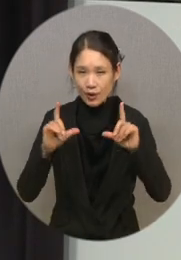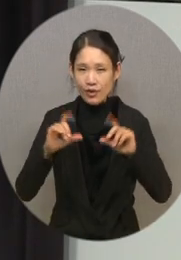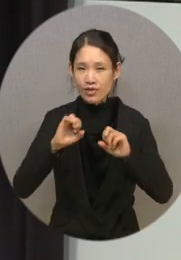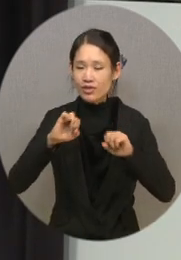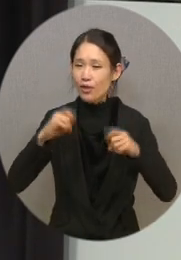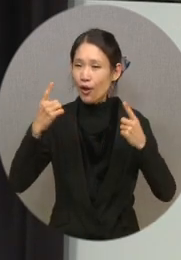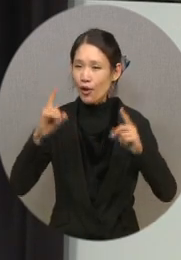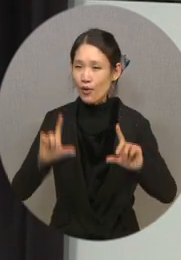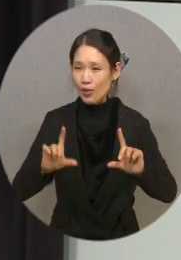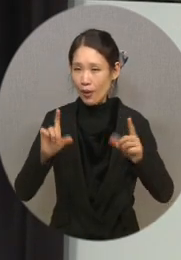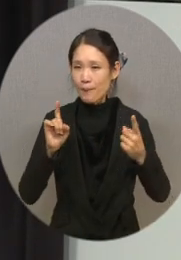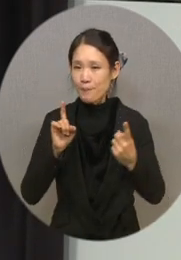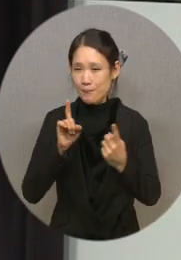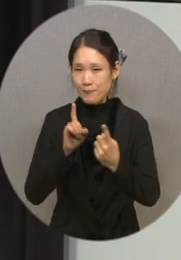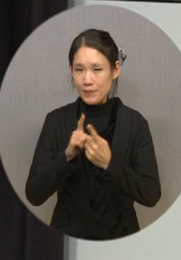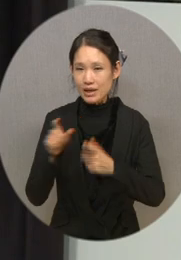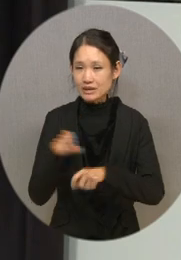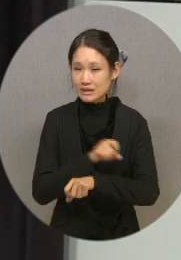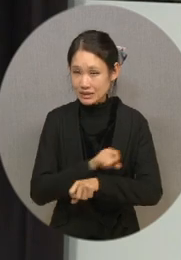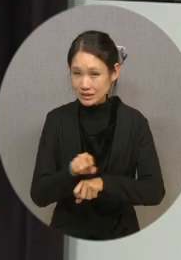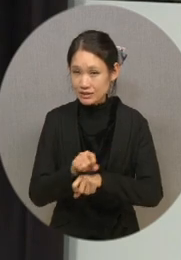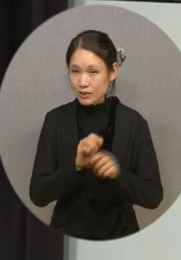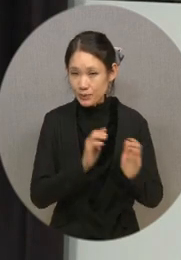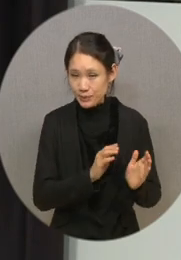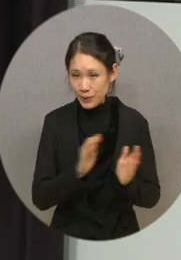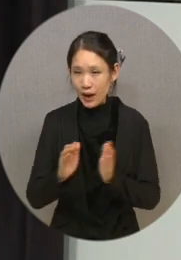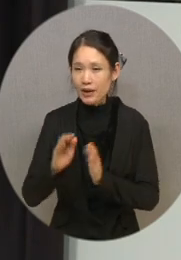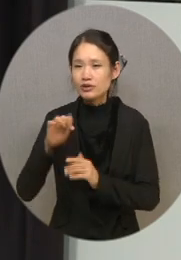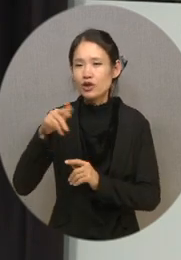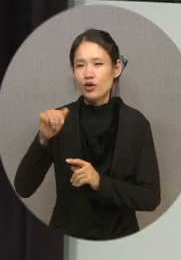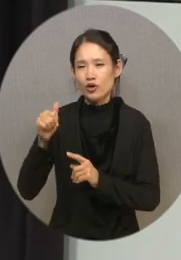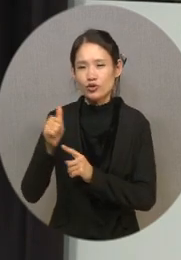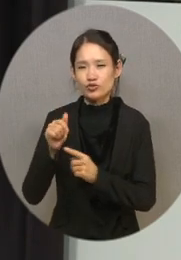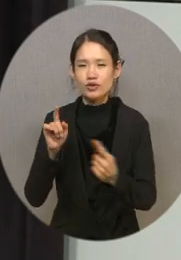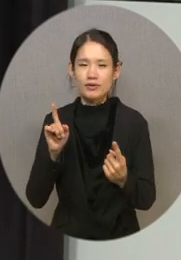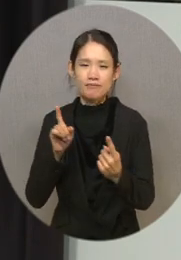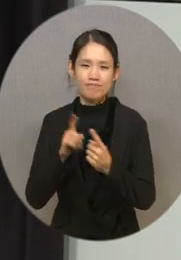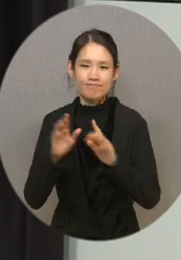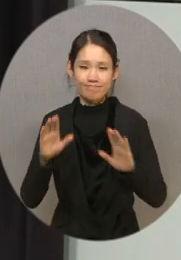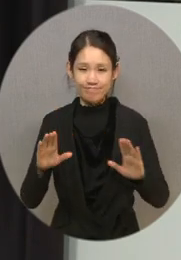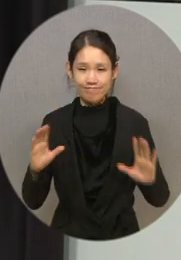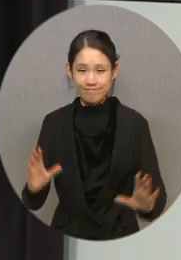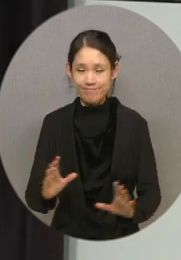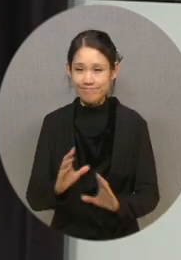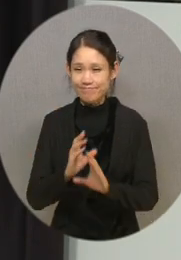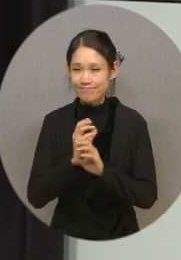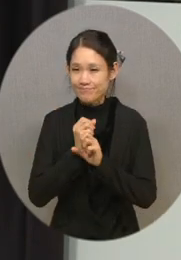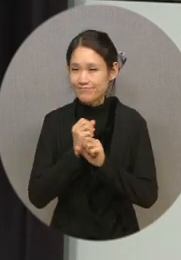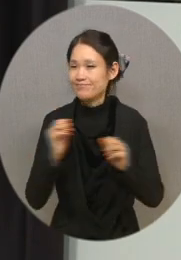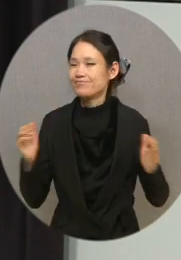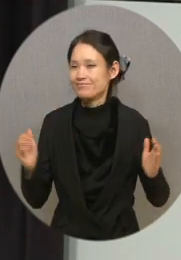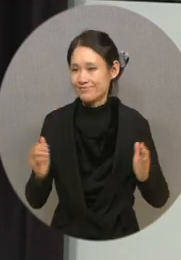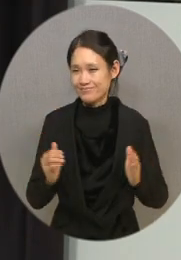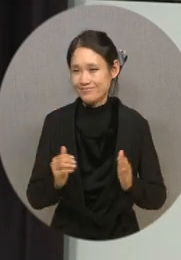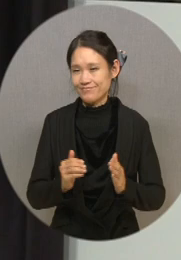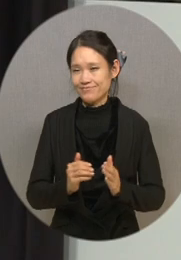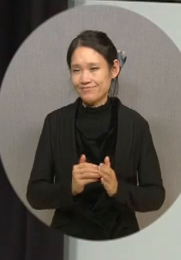맞아 특집으로 마련한 정경수의 만남. 오늘은 여기서 마무리